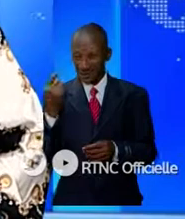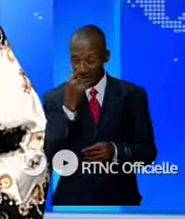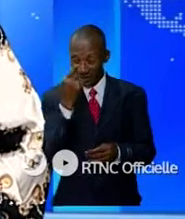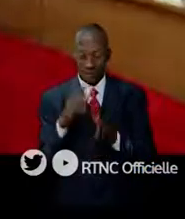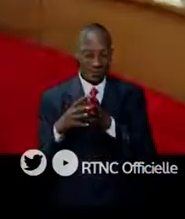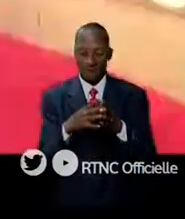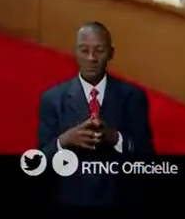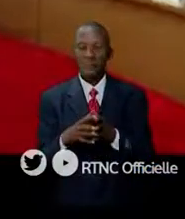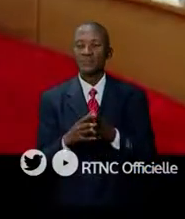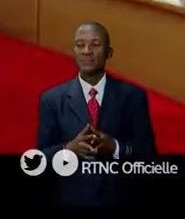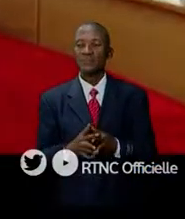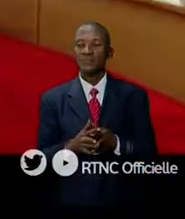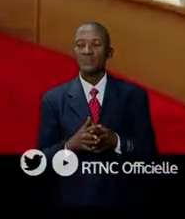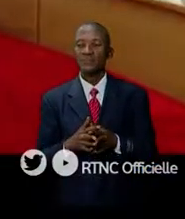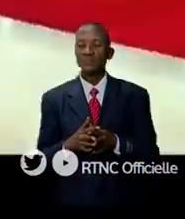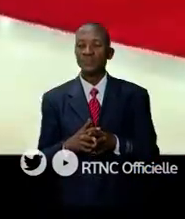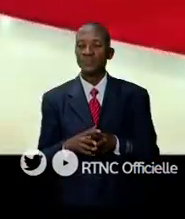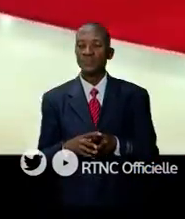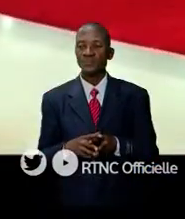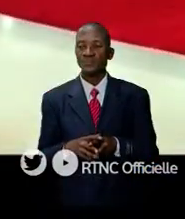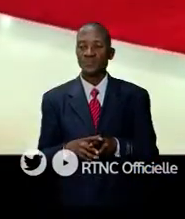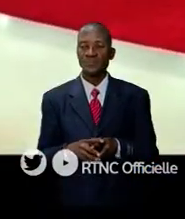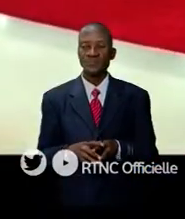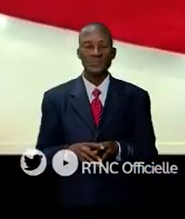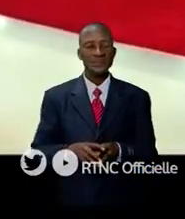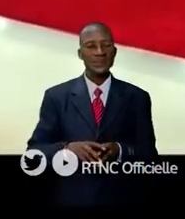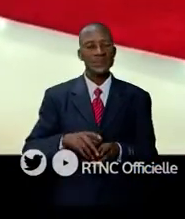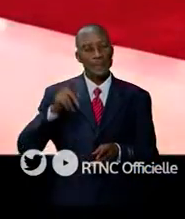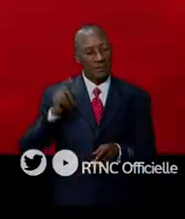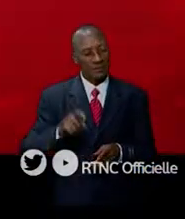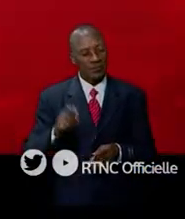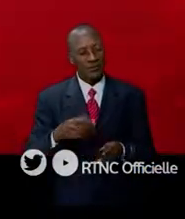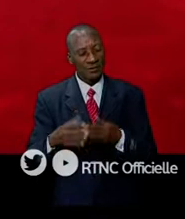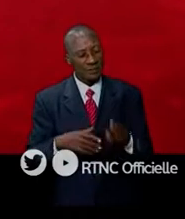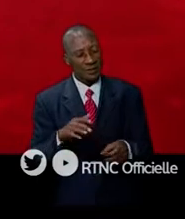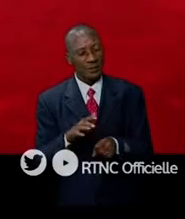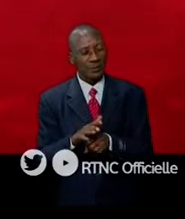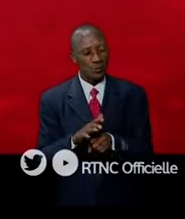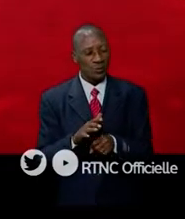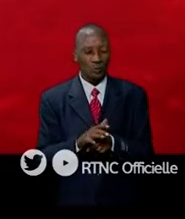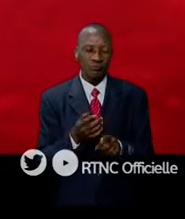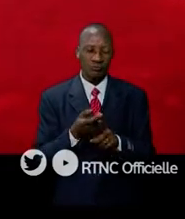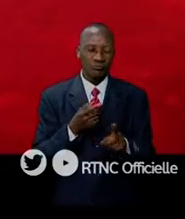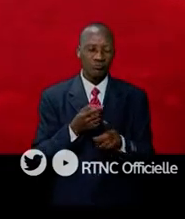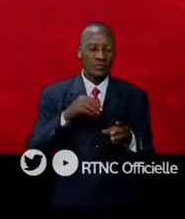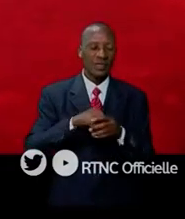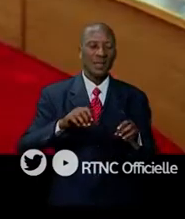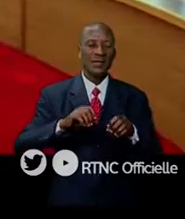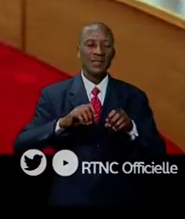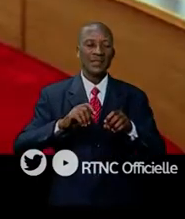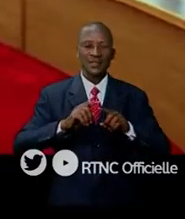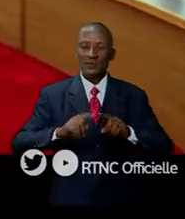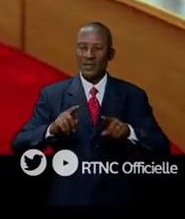Bouélabouaki. Ils sont issus de plusieurs milieux de la vie nationale, politique et société civile et ont en